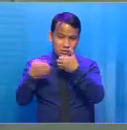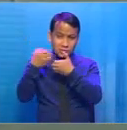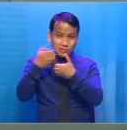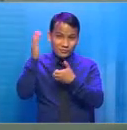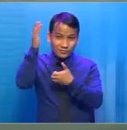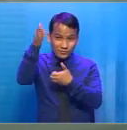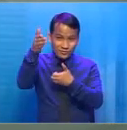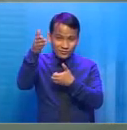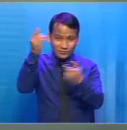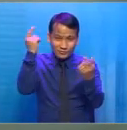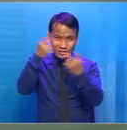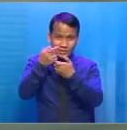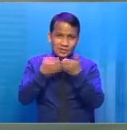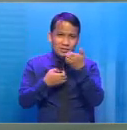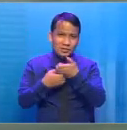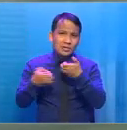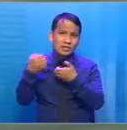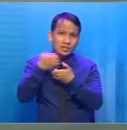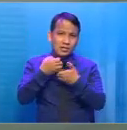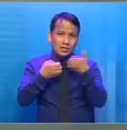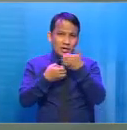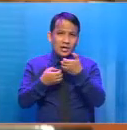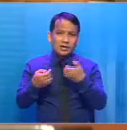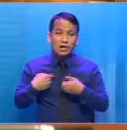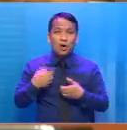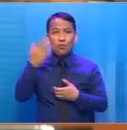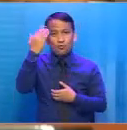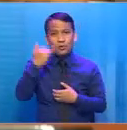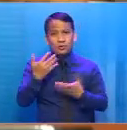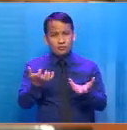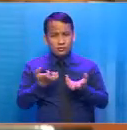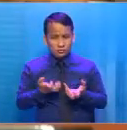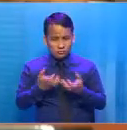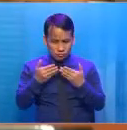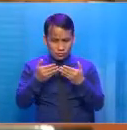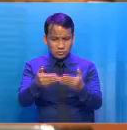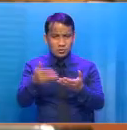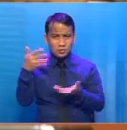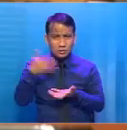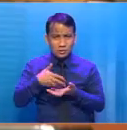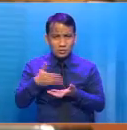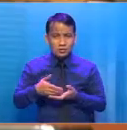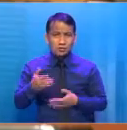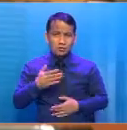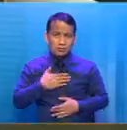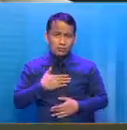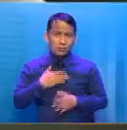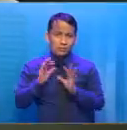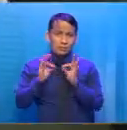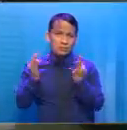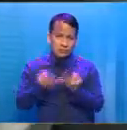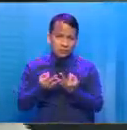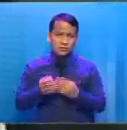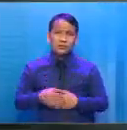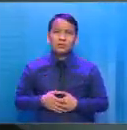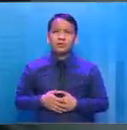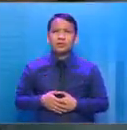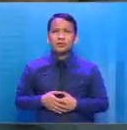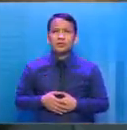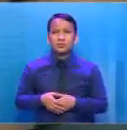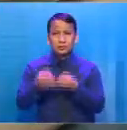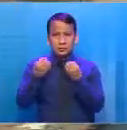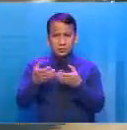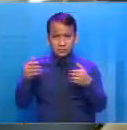araw. Gusto ko po kasing pagpatuloy yung pag-aaral ko para lang sa pamilya po.